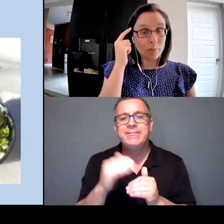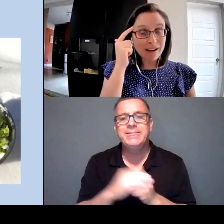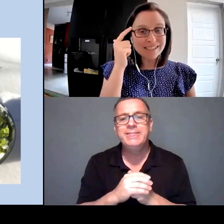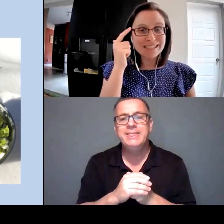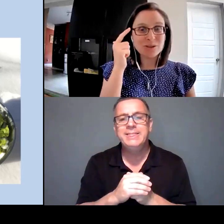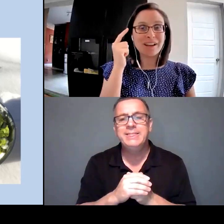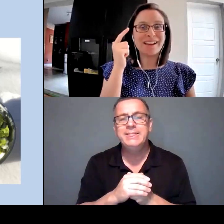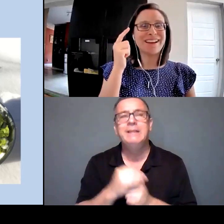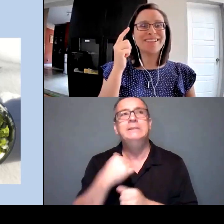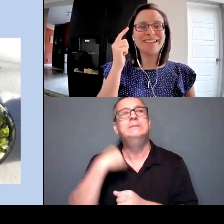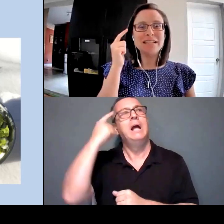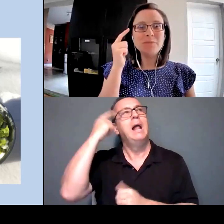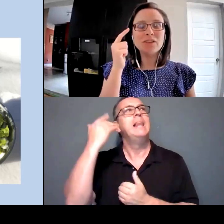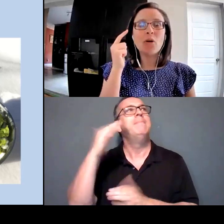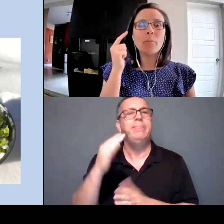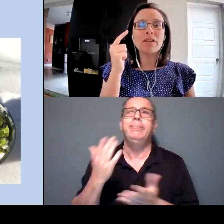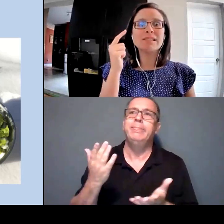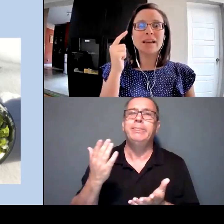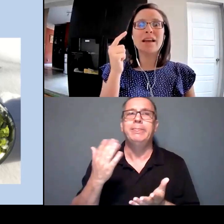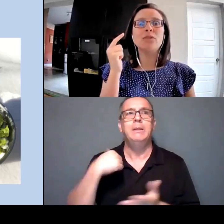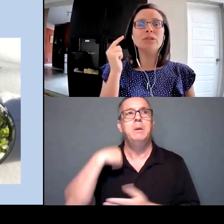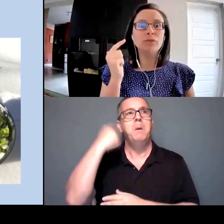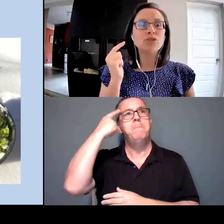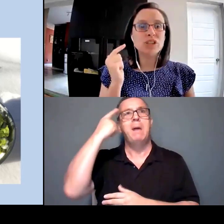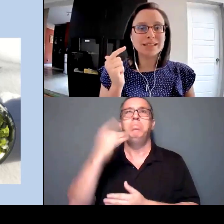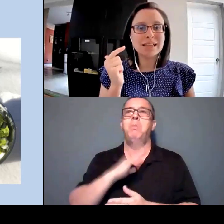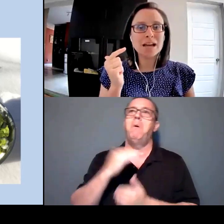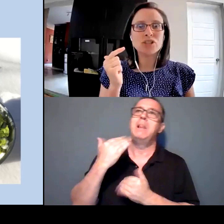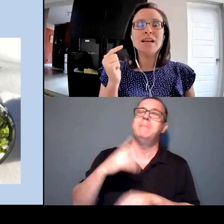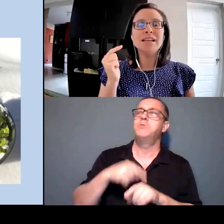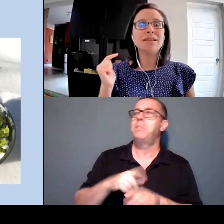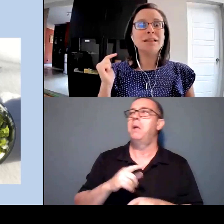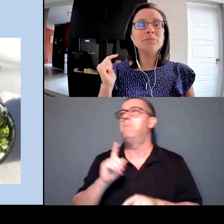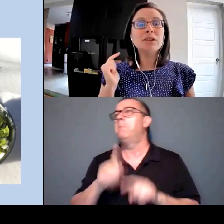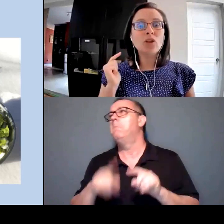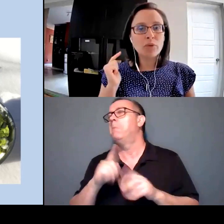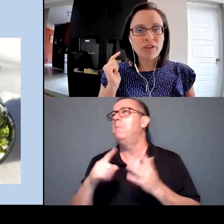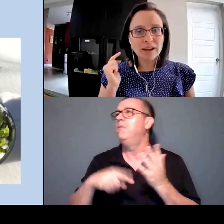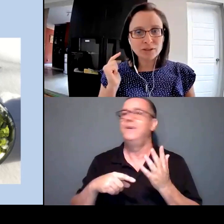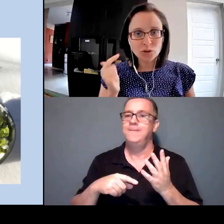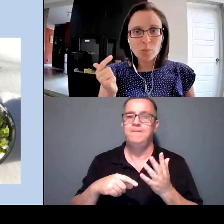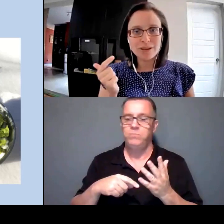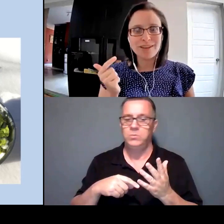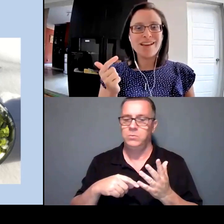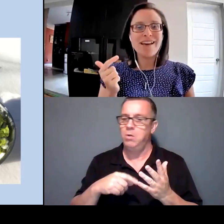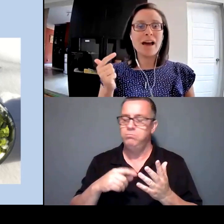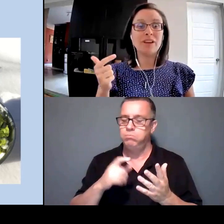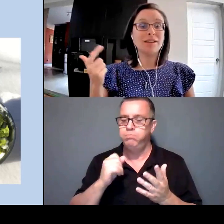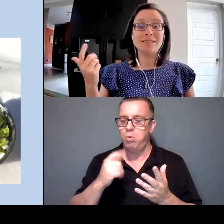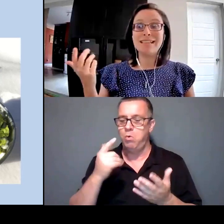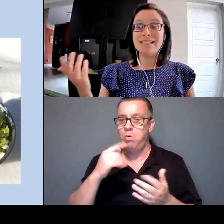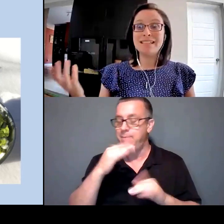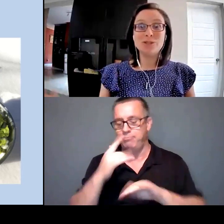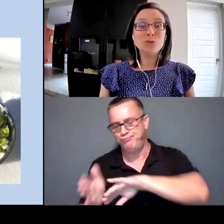qu'on pense qui sont réelles, hein? Les limites qu'on pense réelles au niveau du jardinage, c'est des limites qu'on peut faire tomber